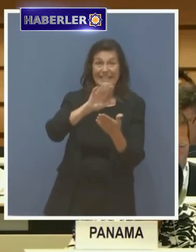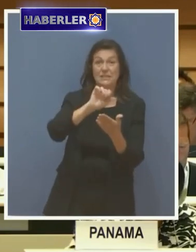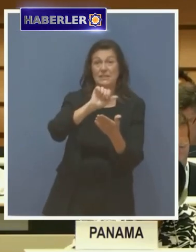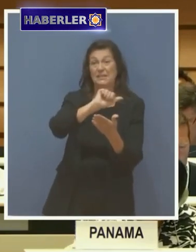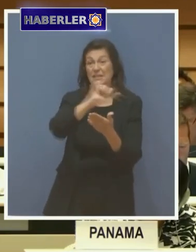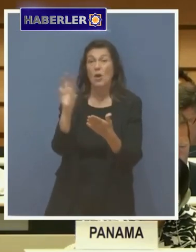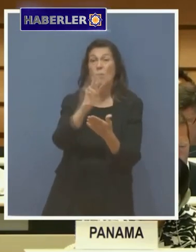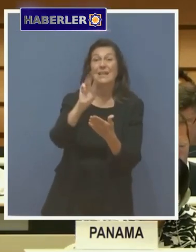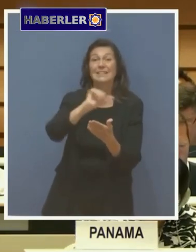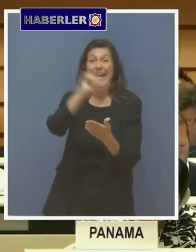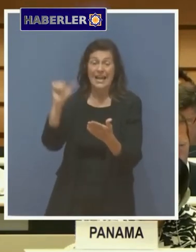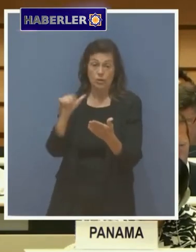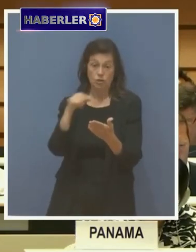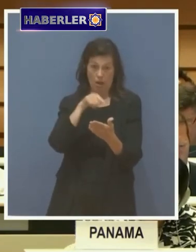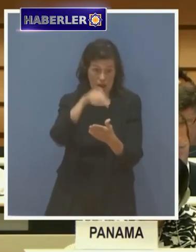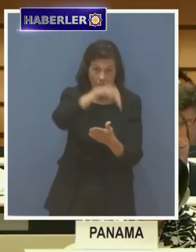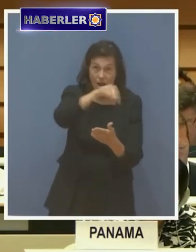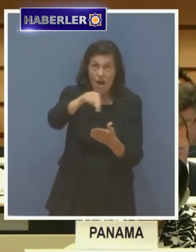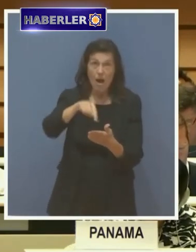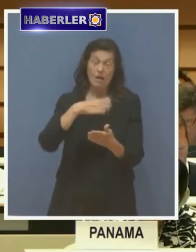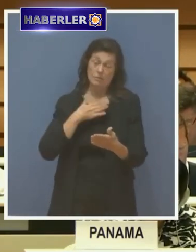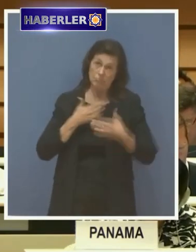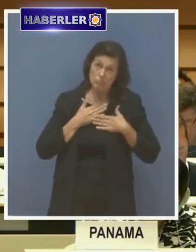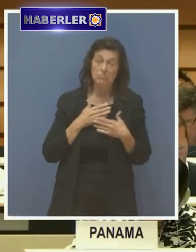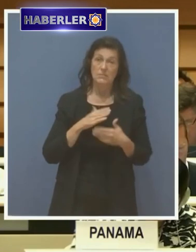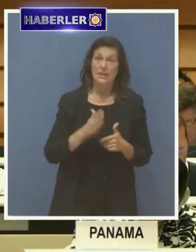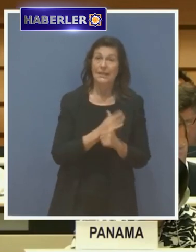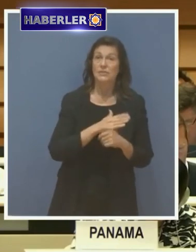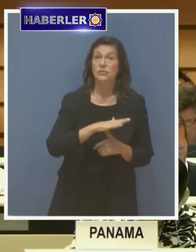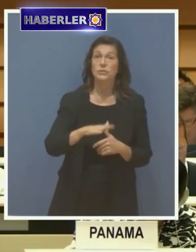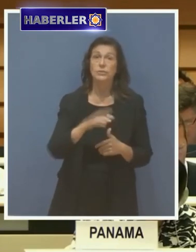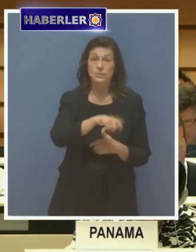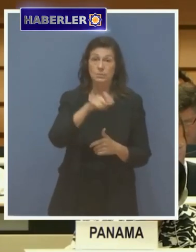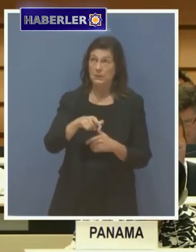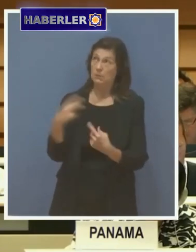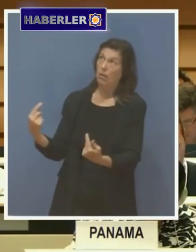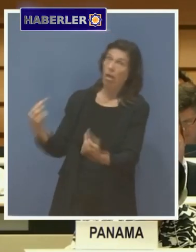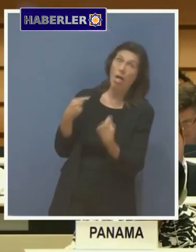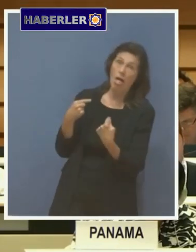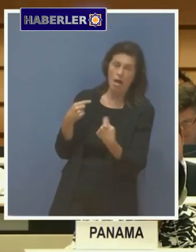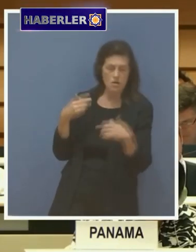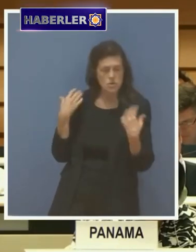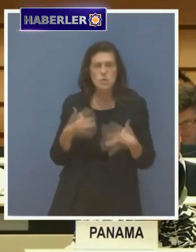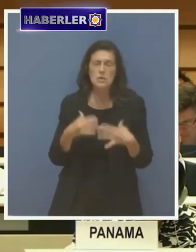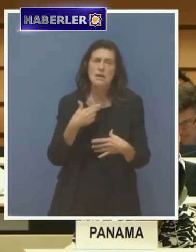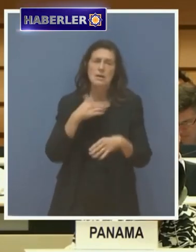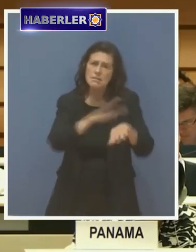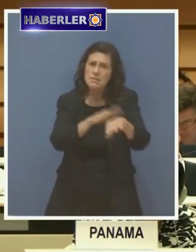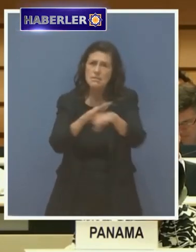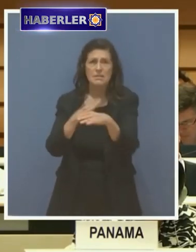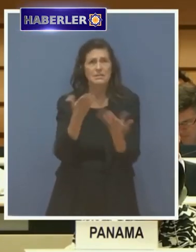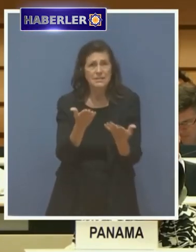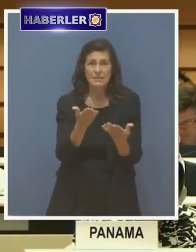tahammülün ardından işgal altındaki Batı Ermenistan'ın soykırımdan Armenosit'ten sağ kurtulan Ermenileri